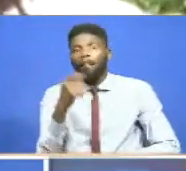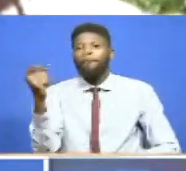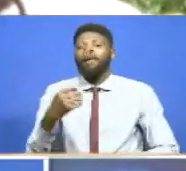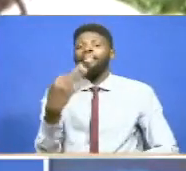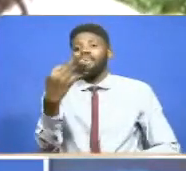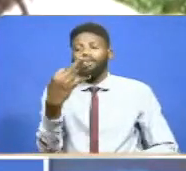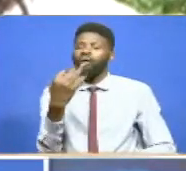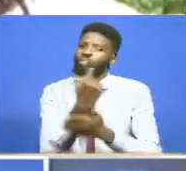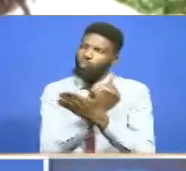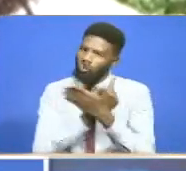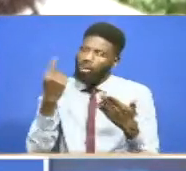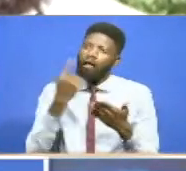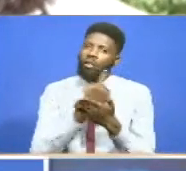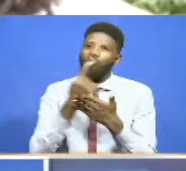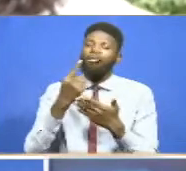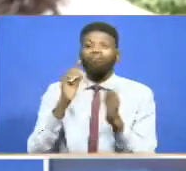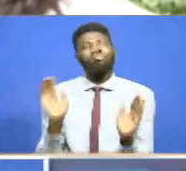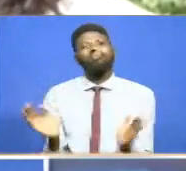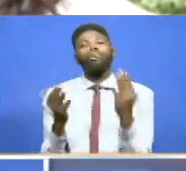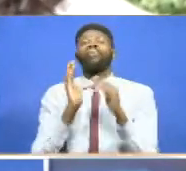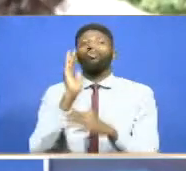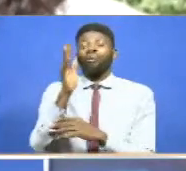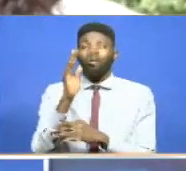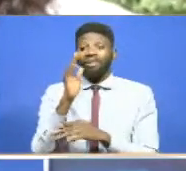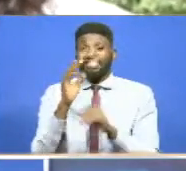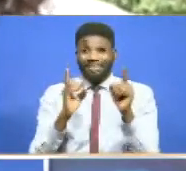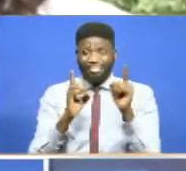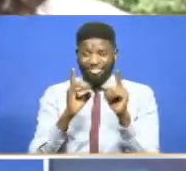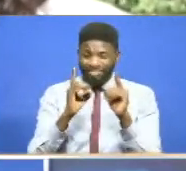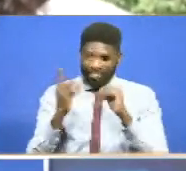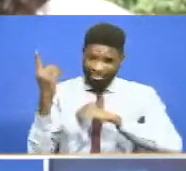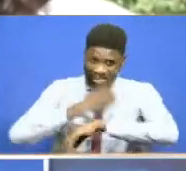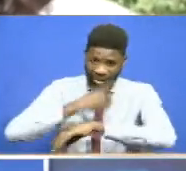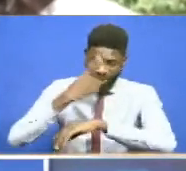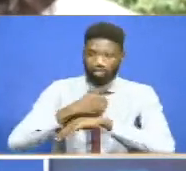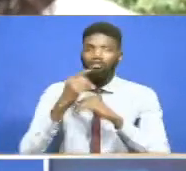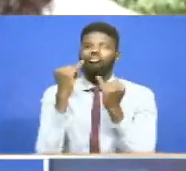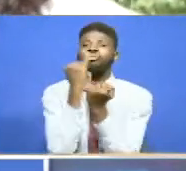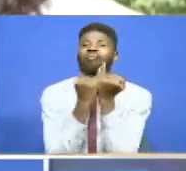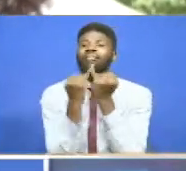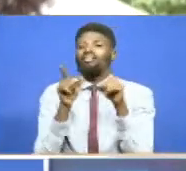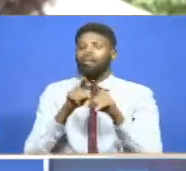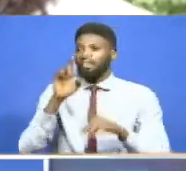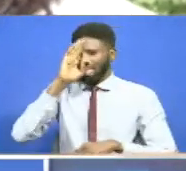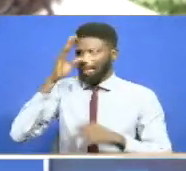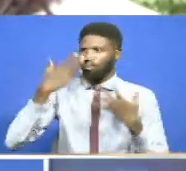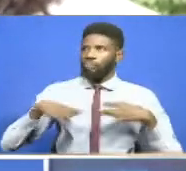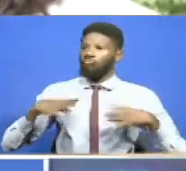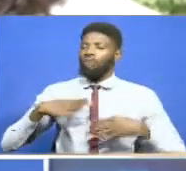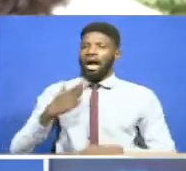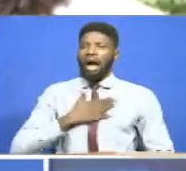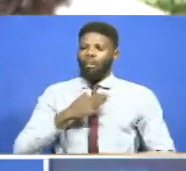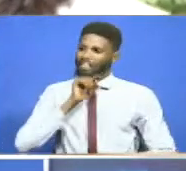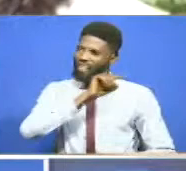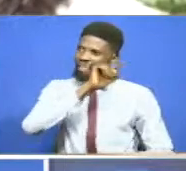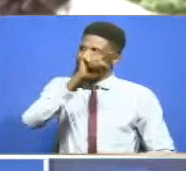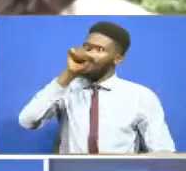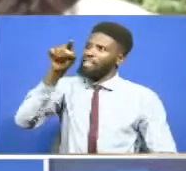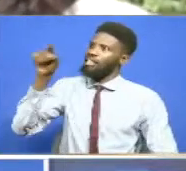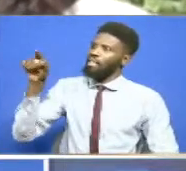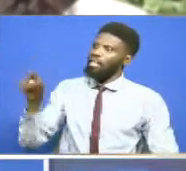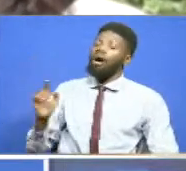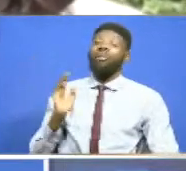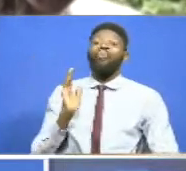basis. That is on Saturdays and Sundays. Our people will be on the ground. We are able to